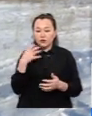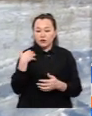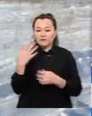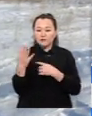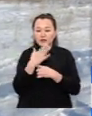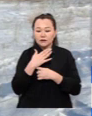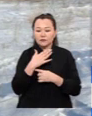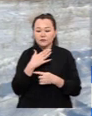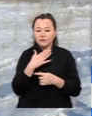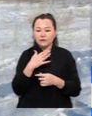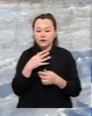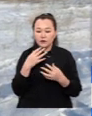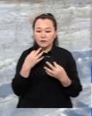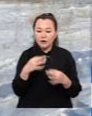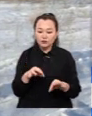указание